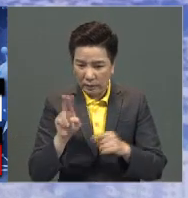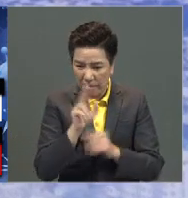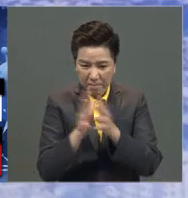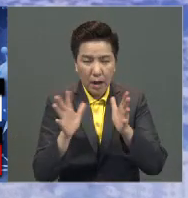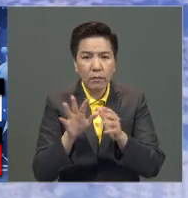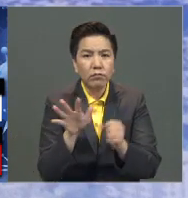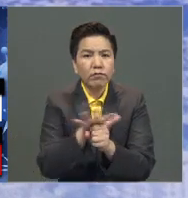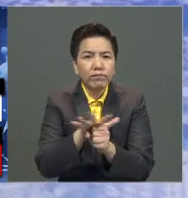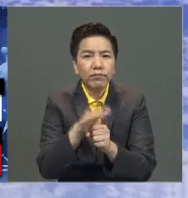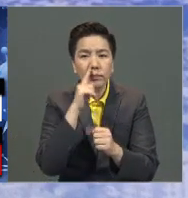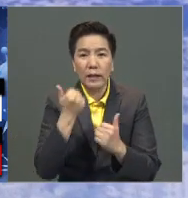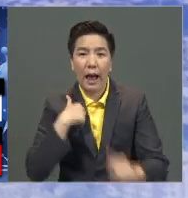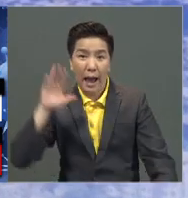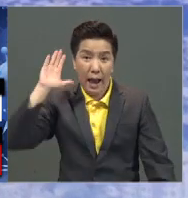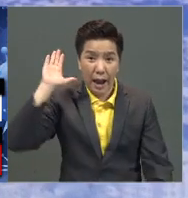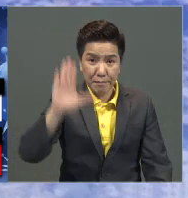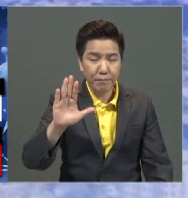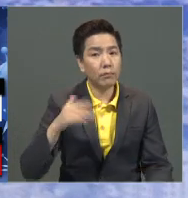นี้เราไม่ได้มีการห้ามการ